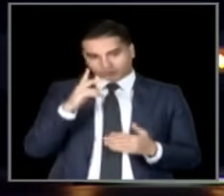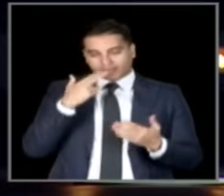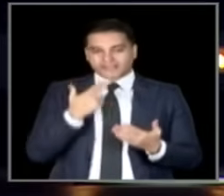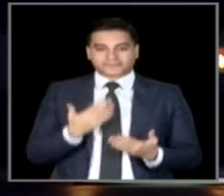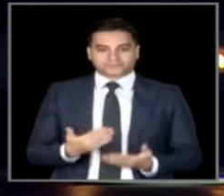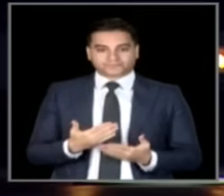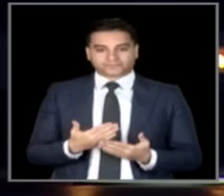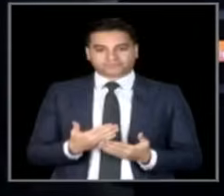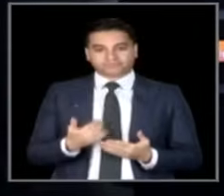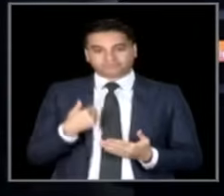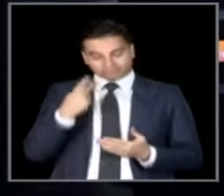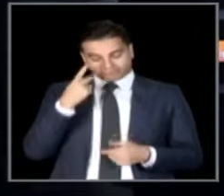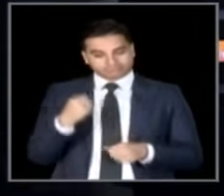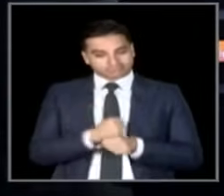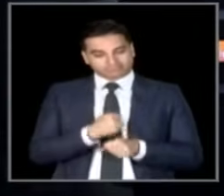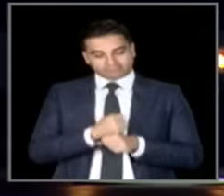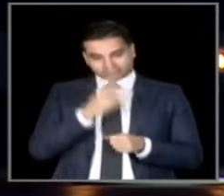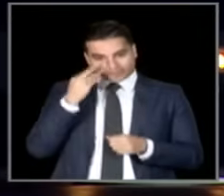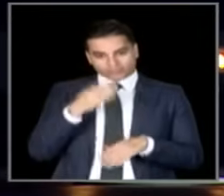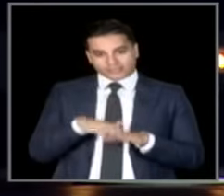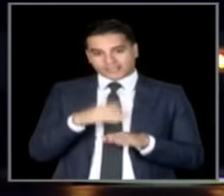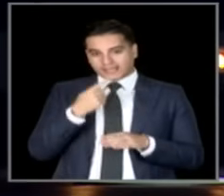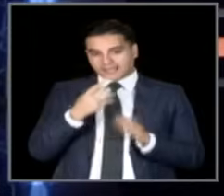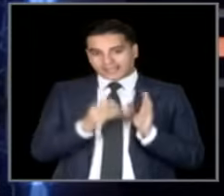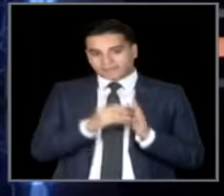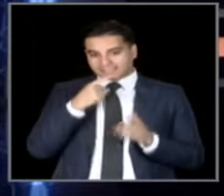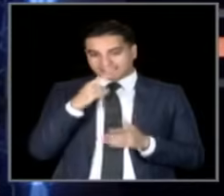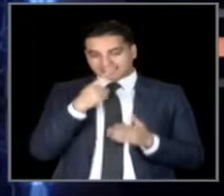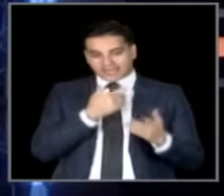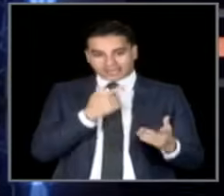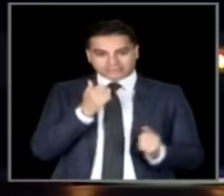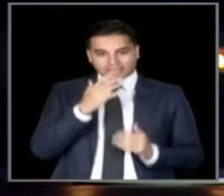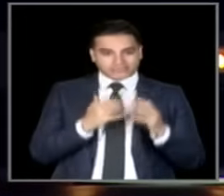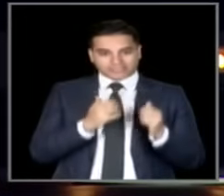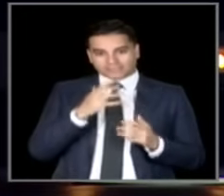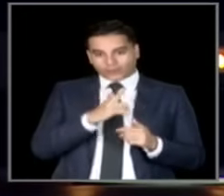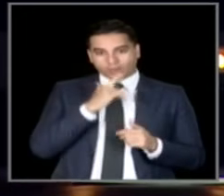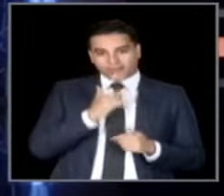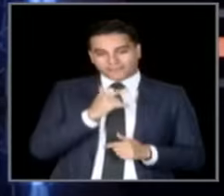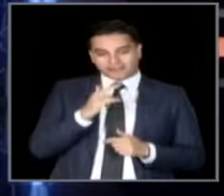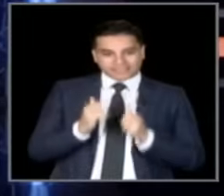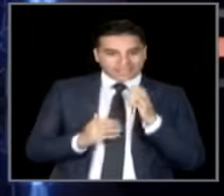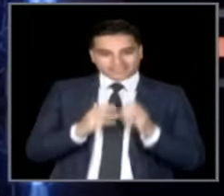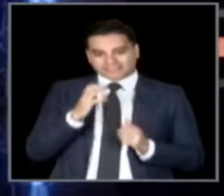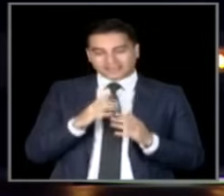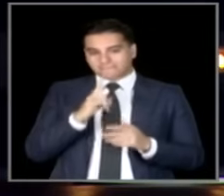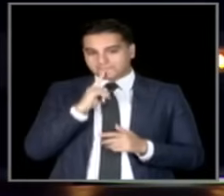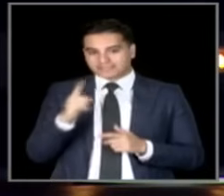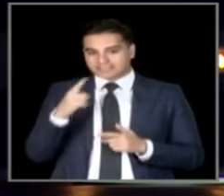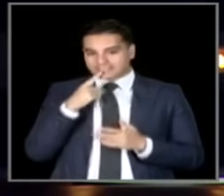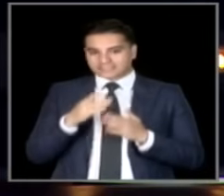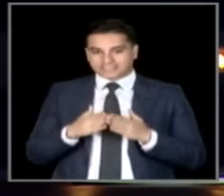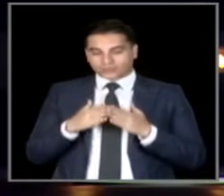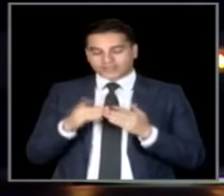الحقيقه معجب بهدوء يعني، جامعه اسكندريه عاملين دوشه، اي هم دايما كده عاملين دوشه، ولكن جامعه